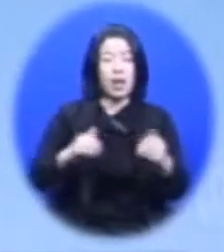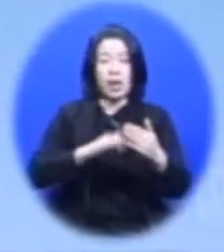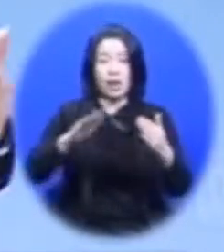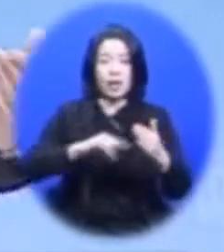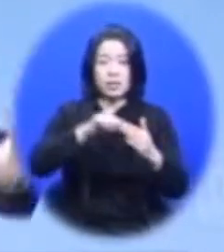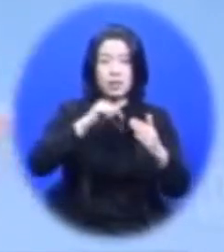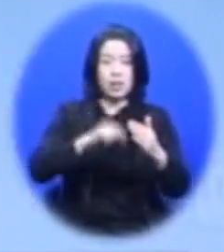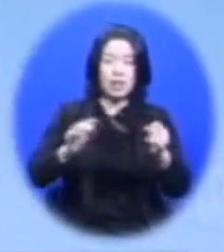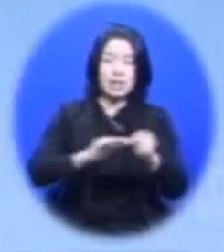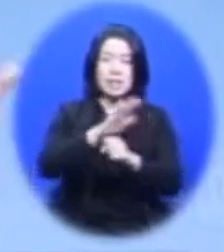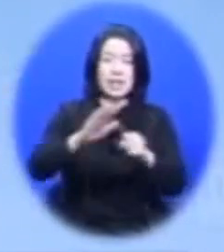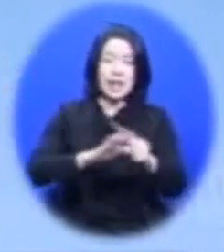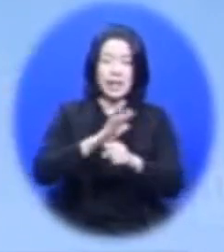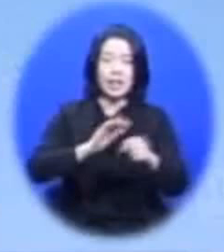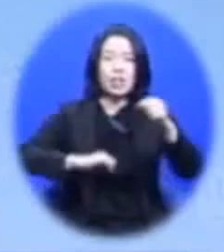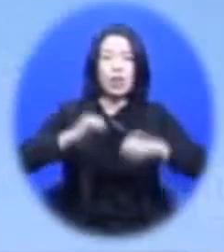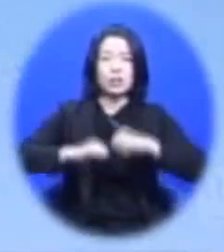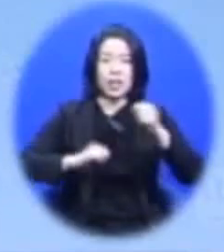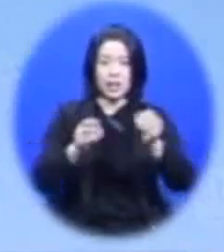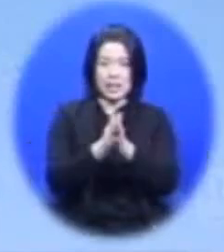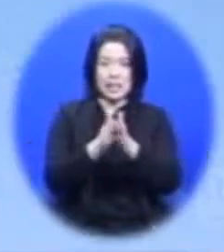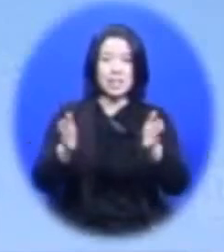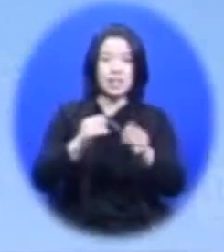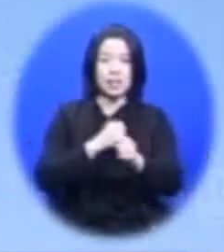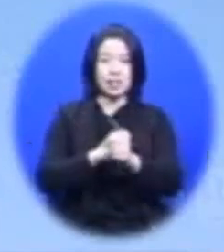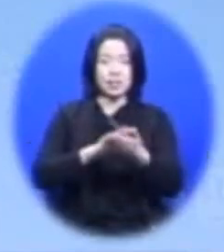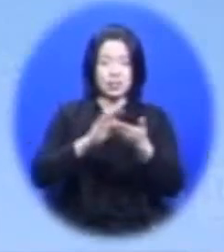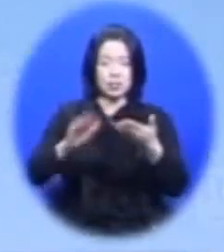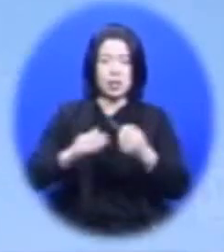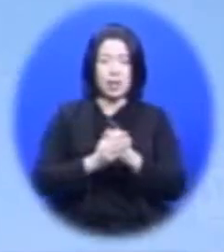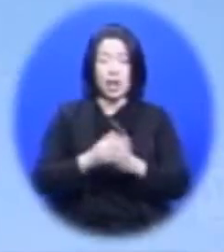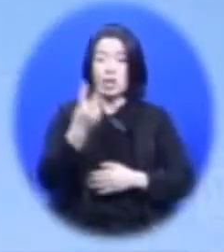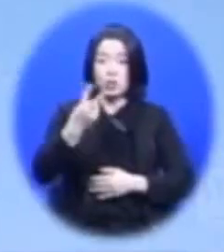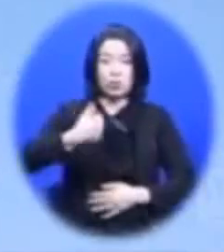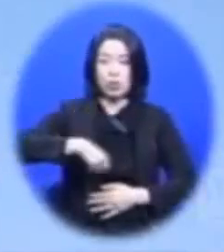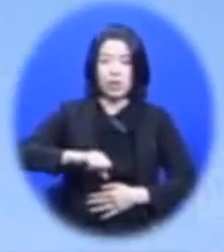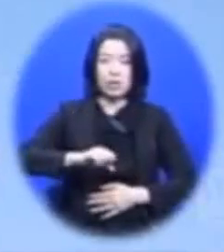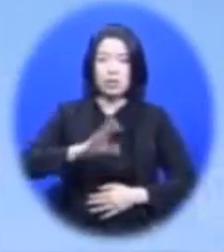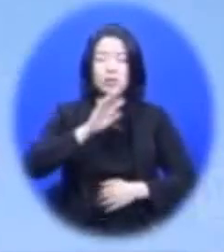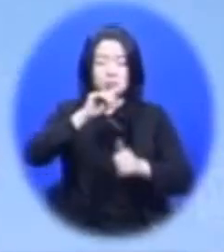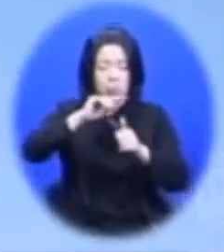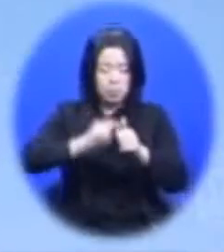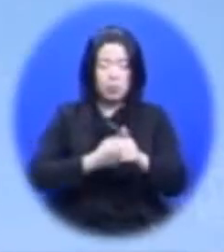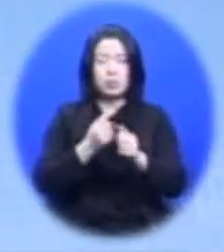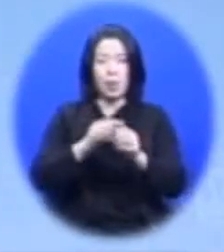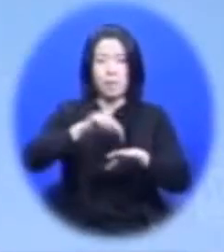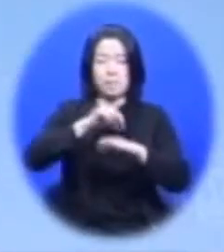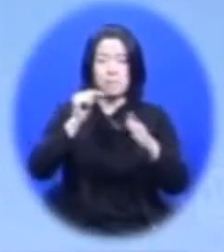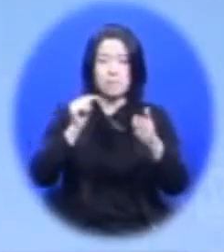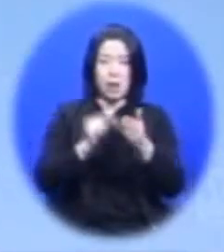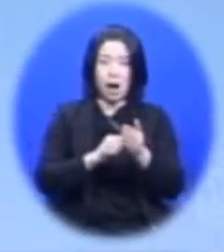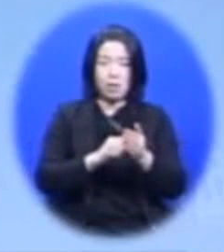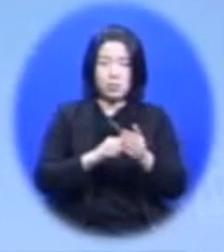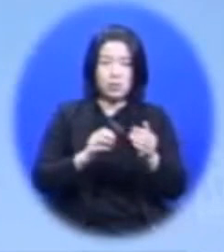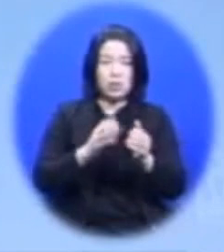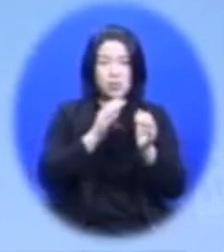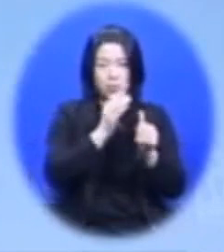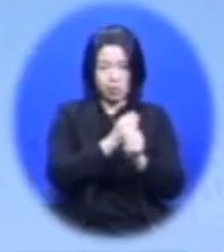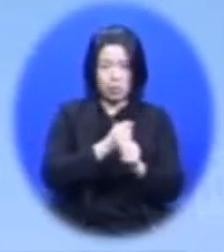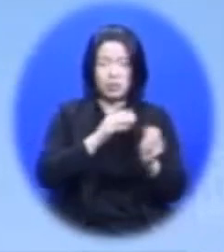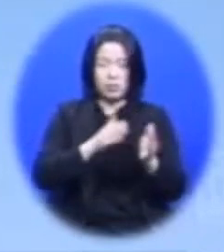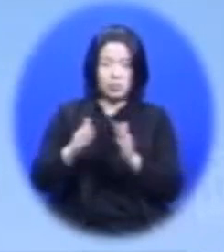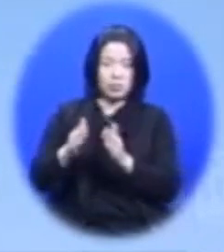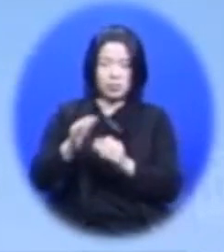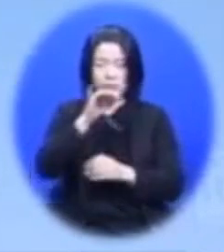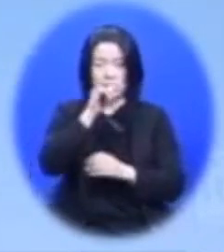안에 사랑이 역사하기 시작했어요. 두 아들이 비로소 마음을 잡기 시작합니다.